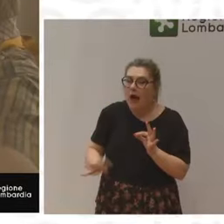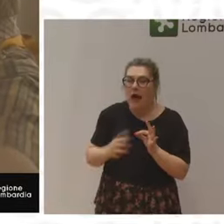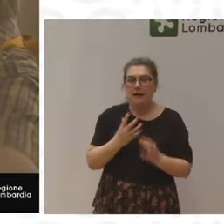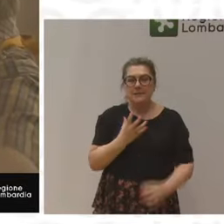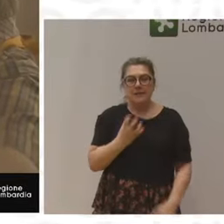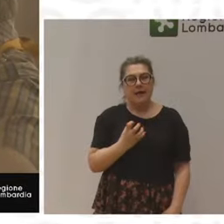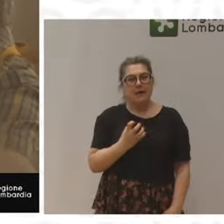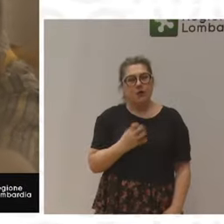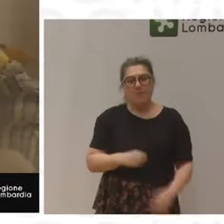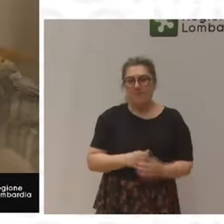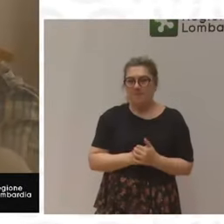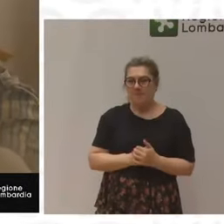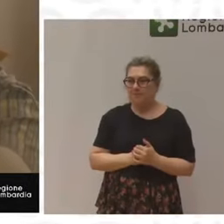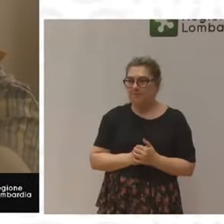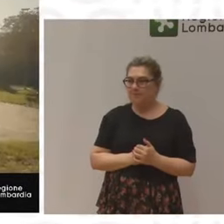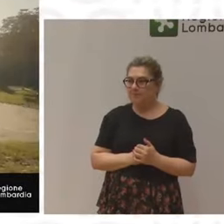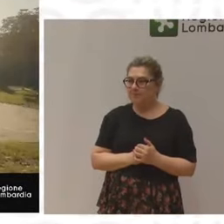serio.